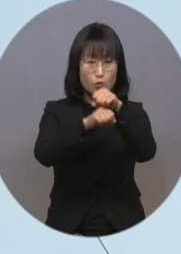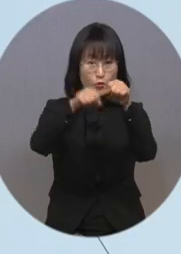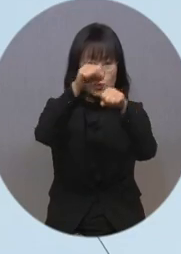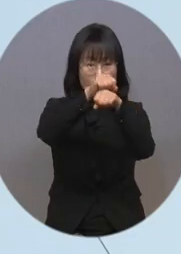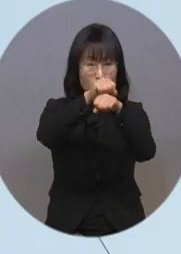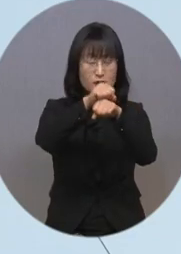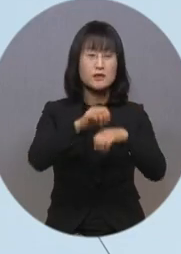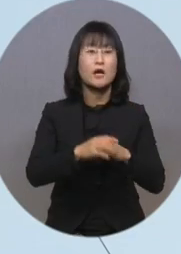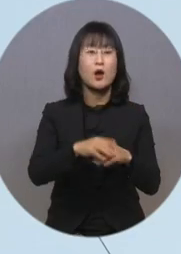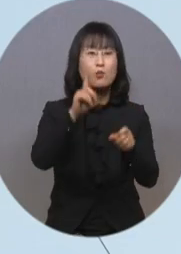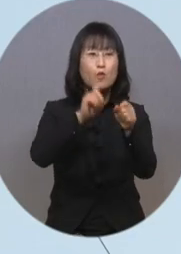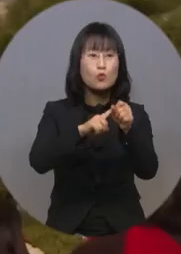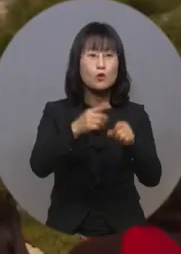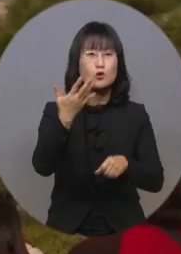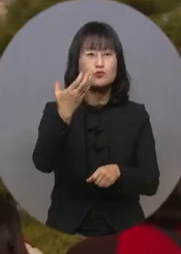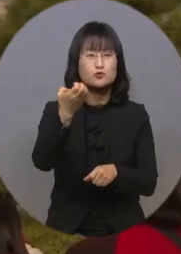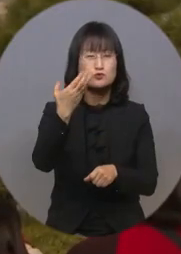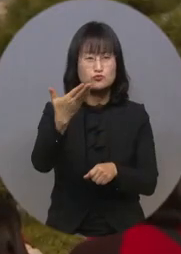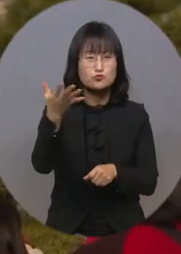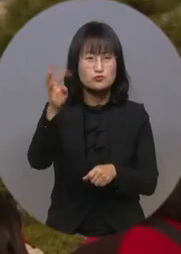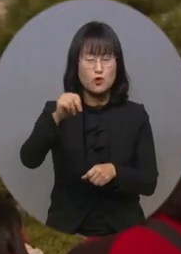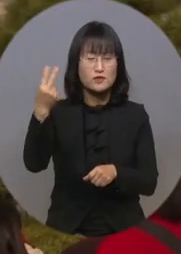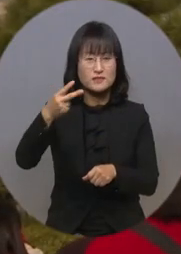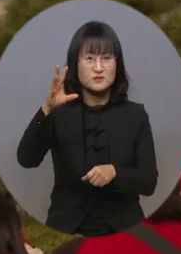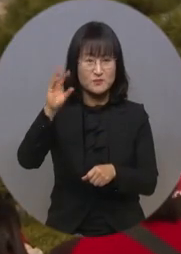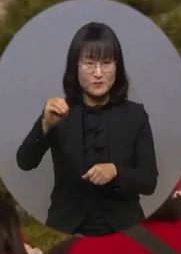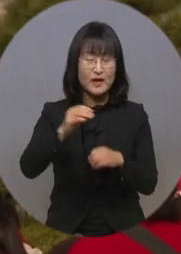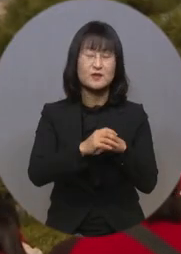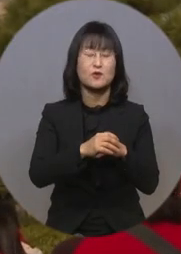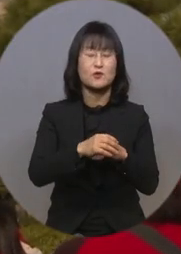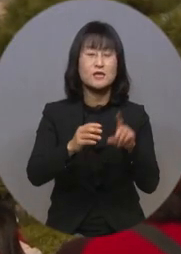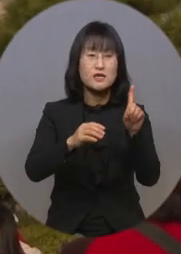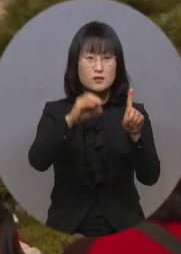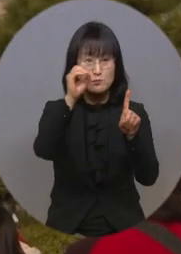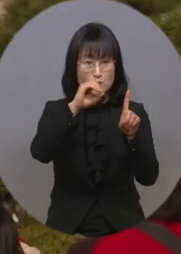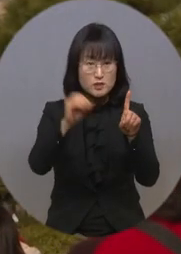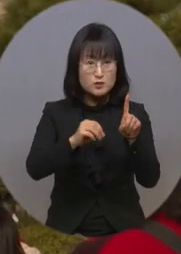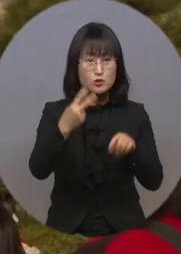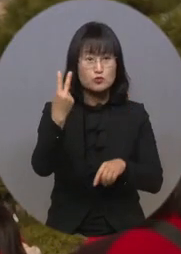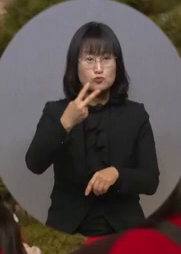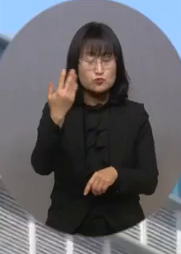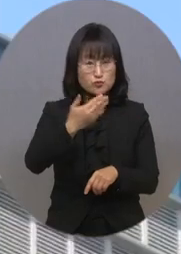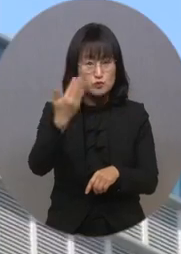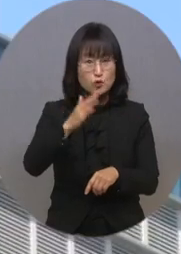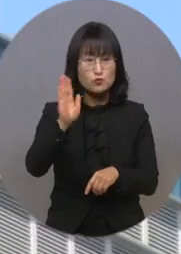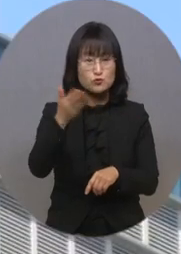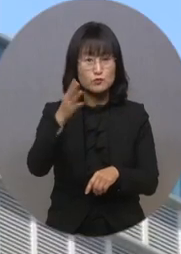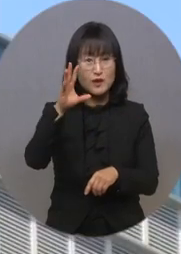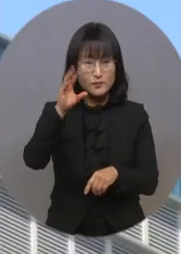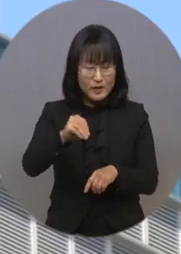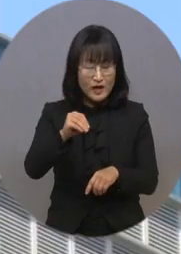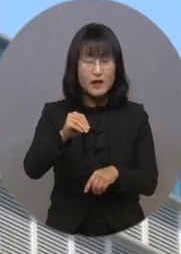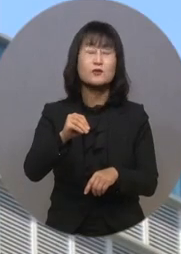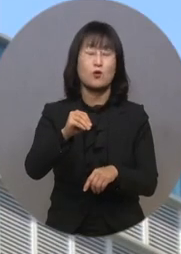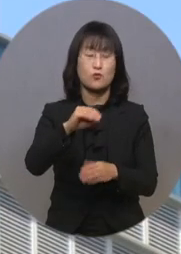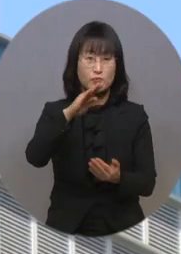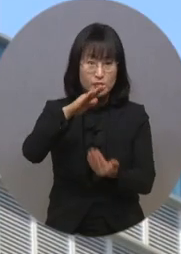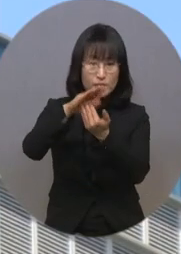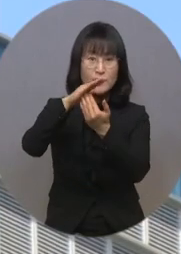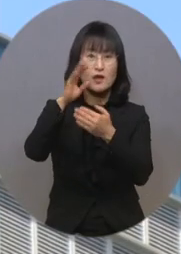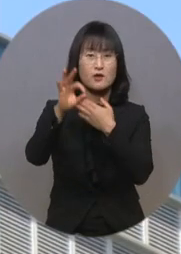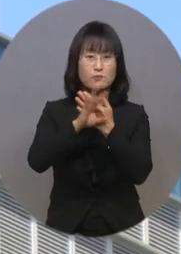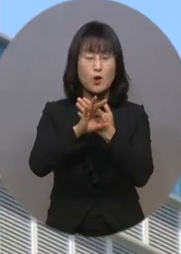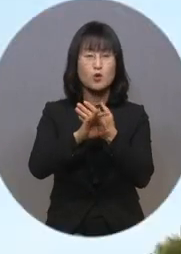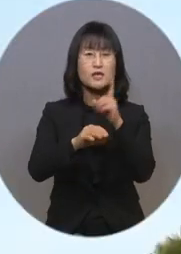99억 2천만원으로 나눔 목표에게 1%에 해당하는 9900만원의 선금이 모일 때마다 온도가